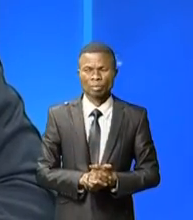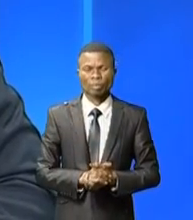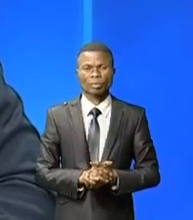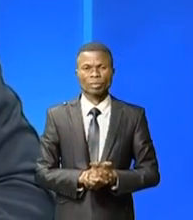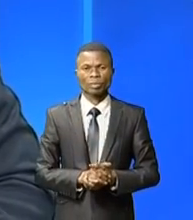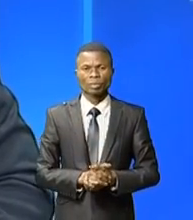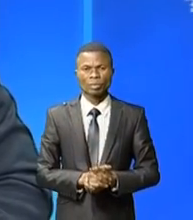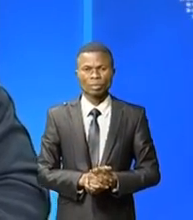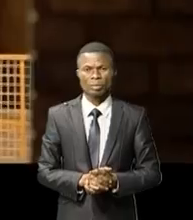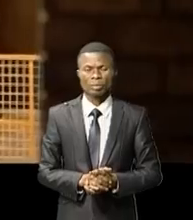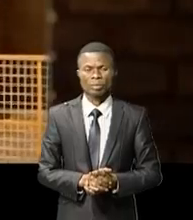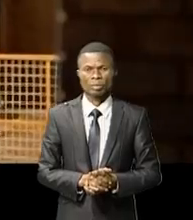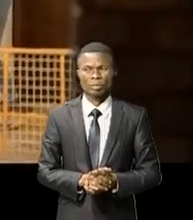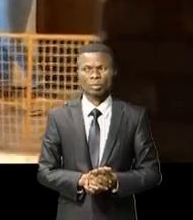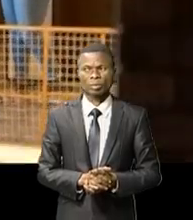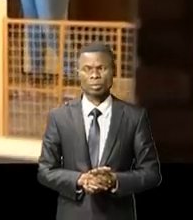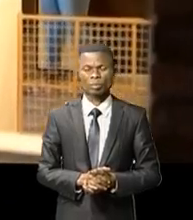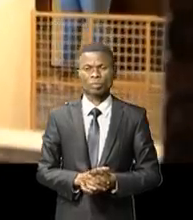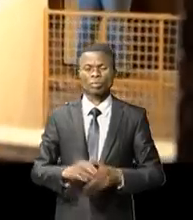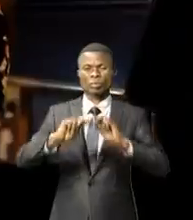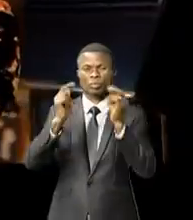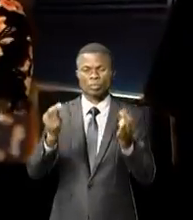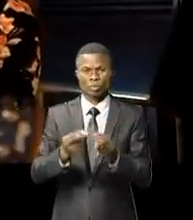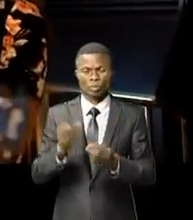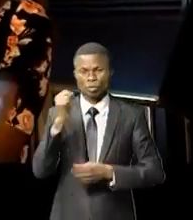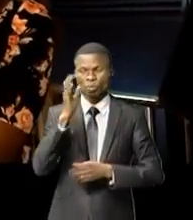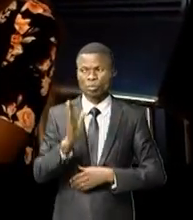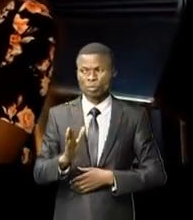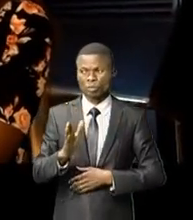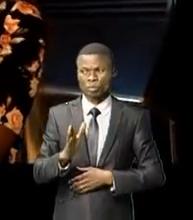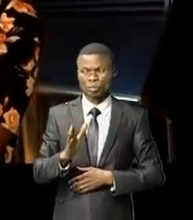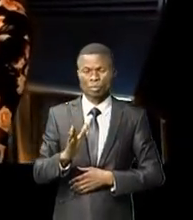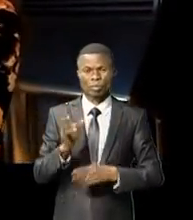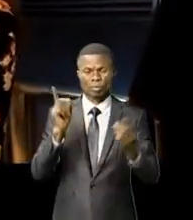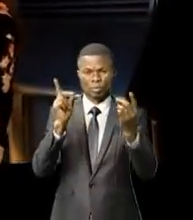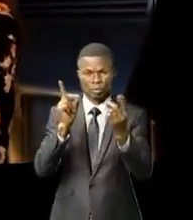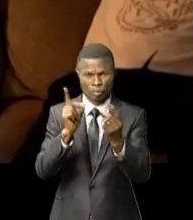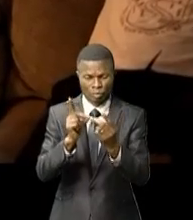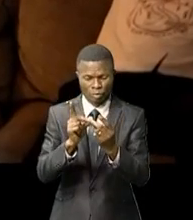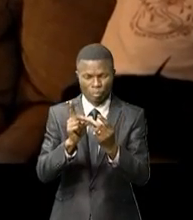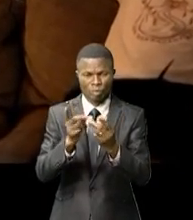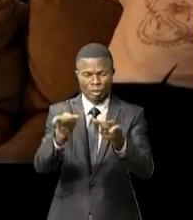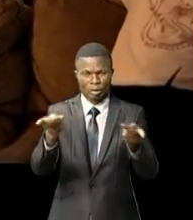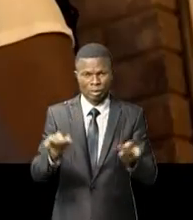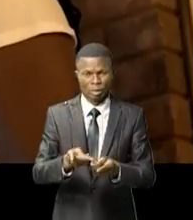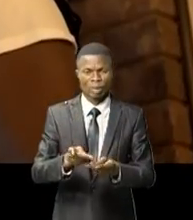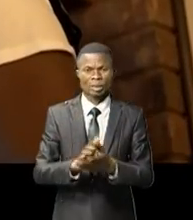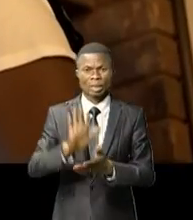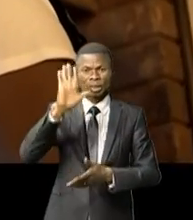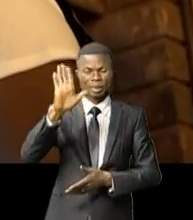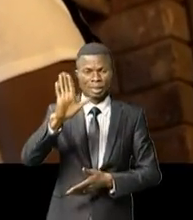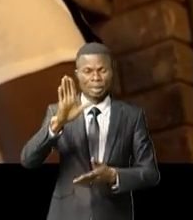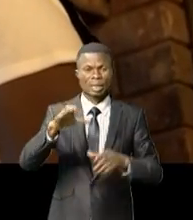Lelo. Quelques notes musicales pour mieux entrer dans le bain des retrouvailles. Ce 5 boursiers